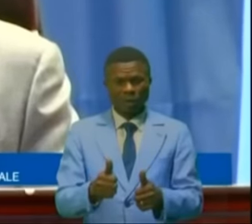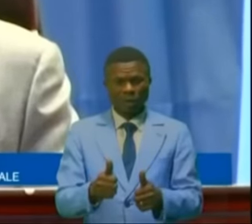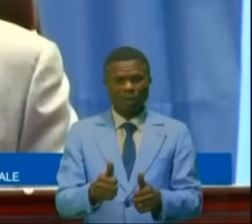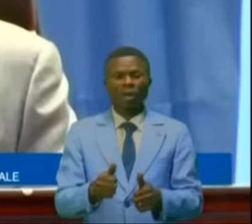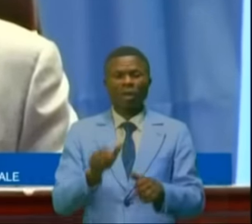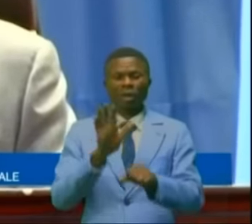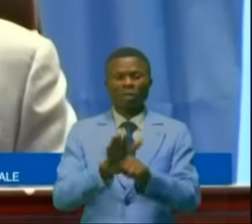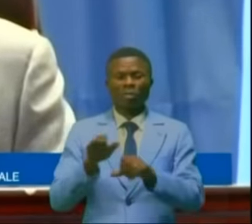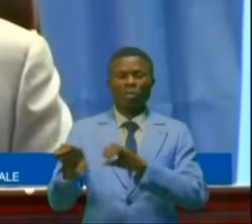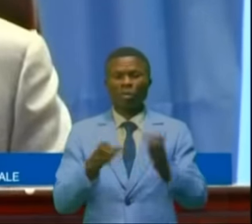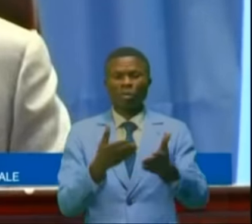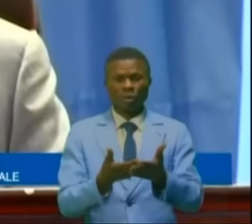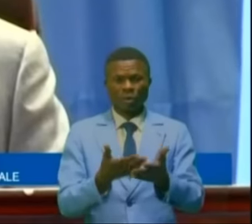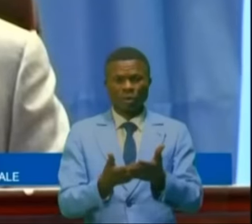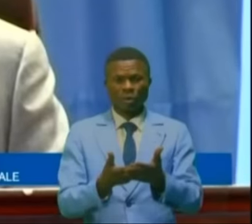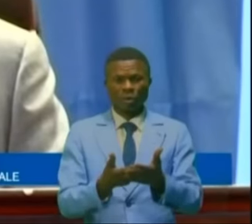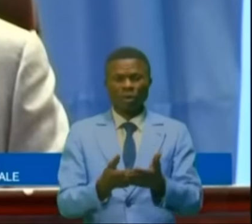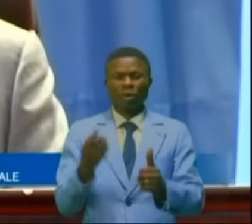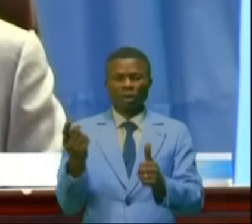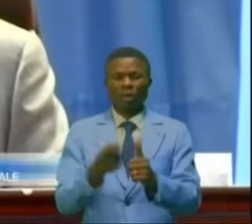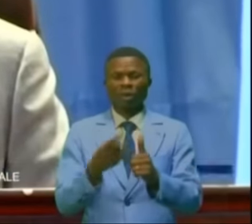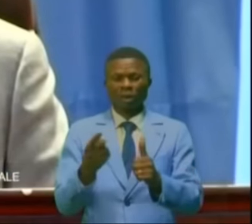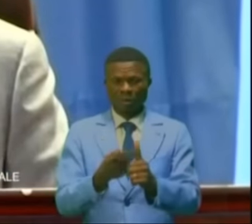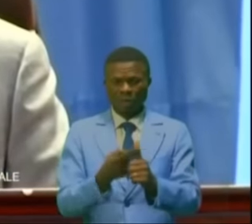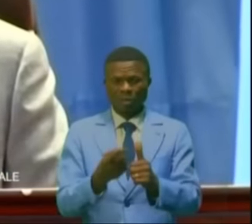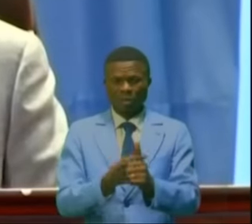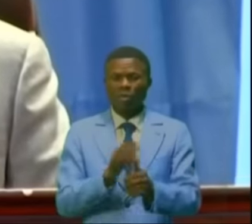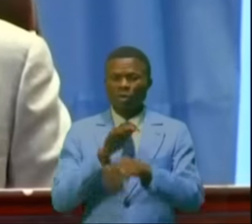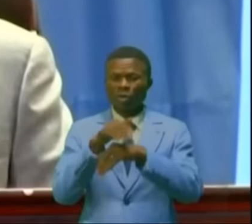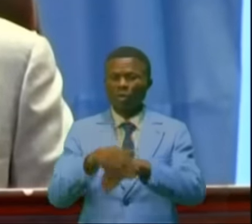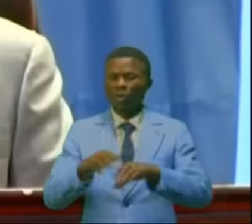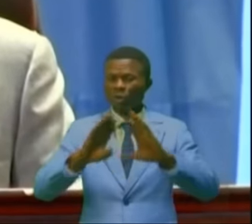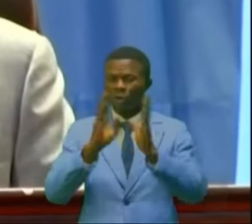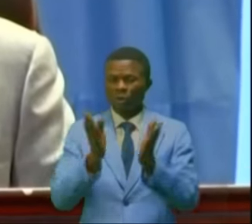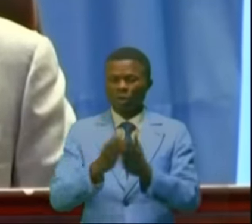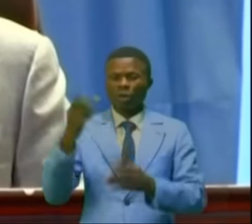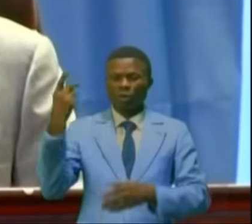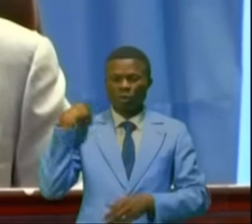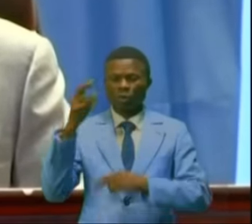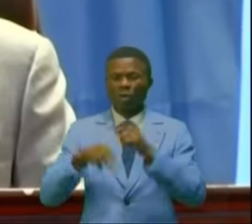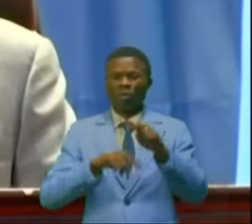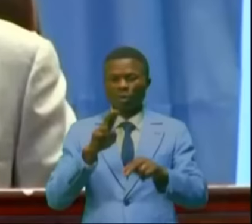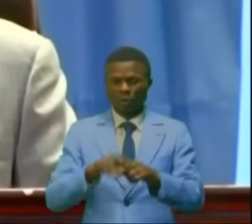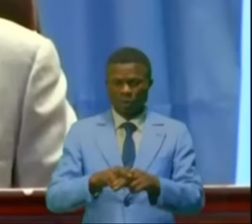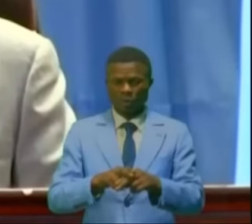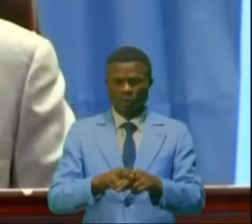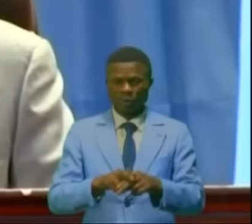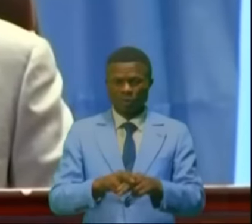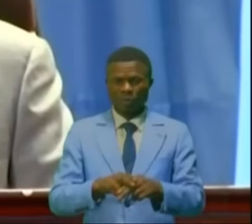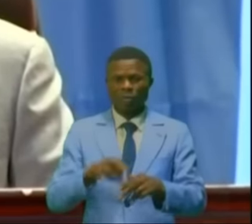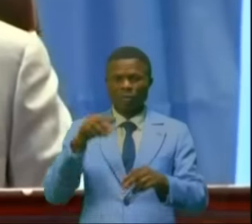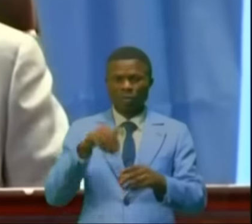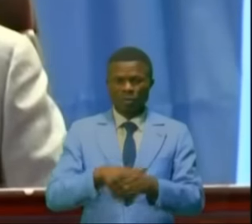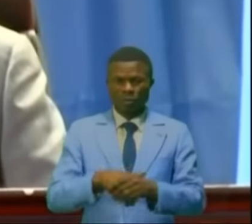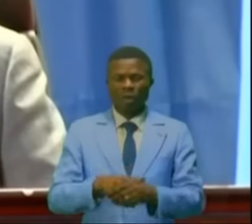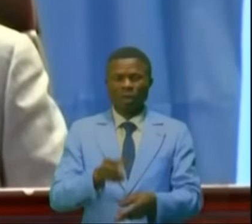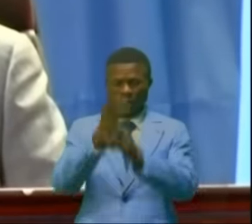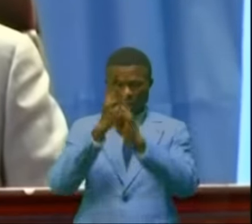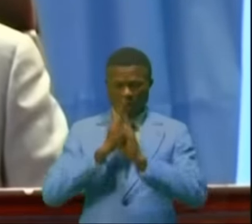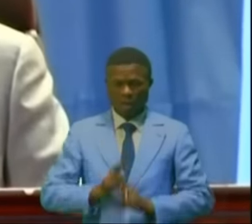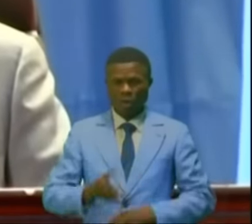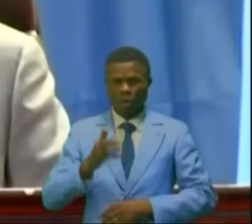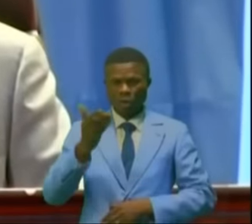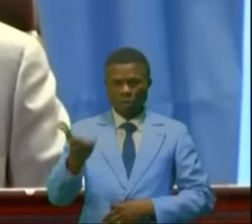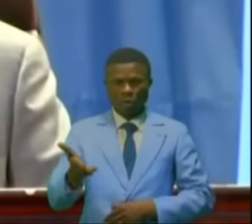constitutionnelle, il nous faut la réhabilitation des députés nationaux dans son honneur